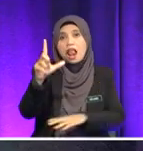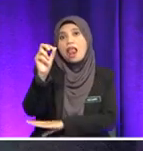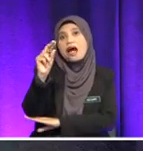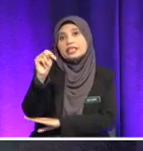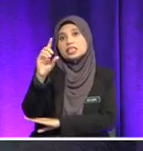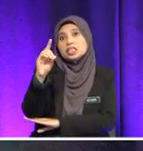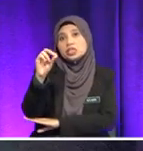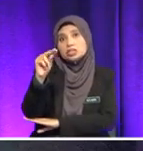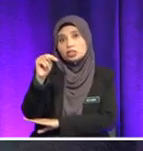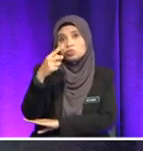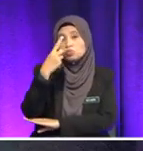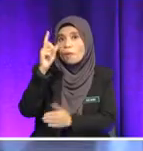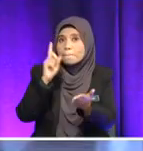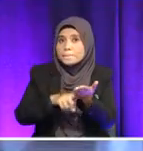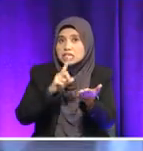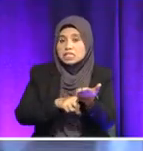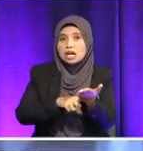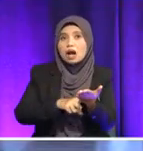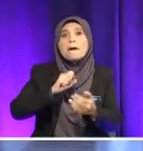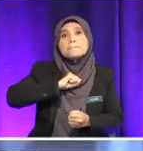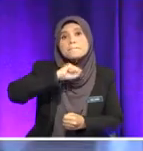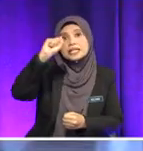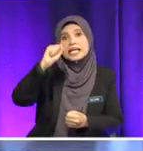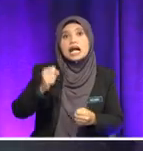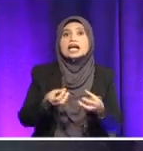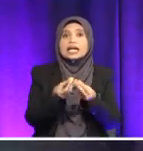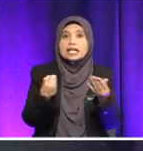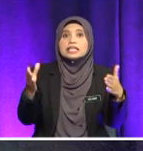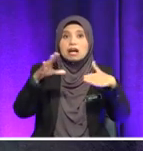pihak British untuk memerdekakan tanaman